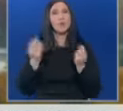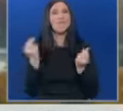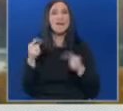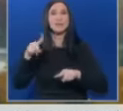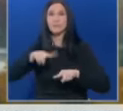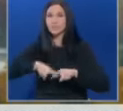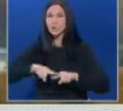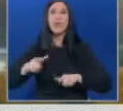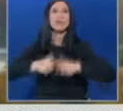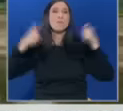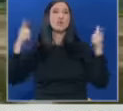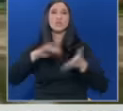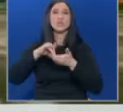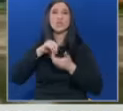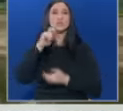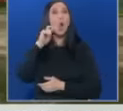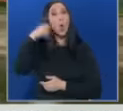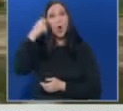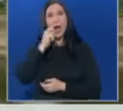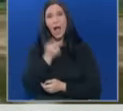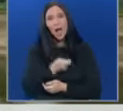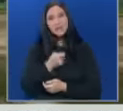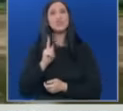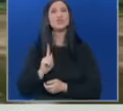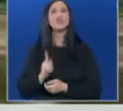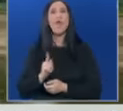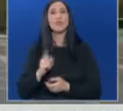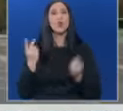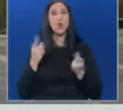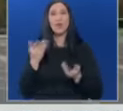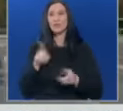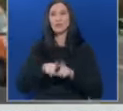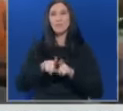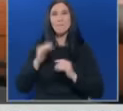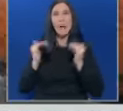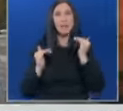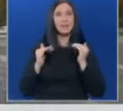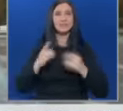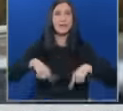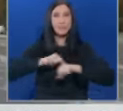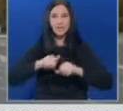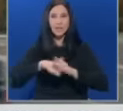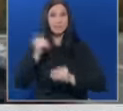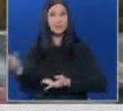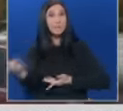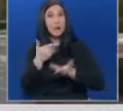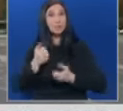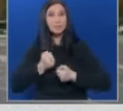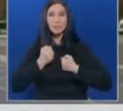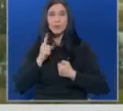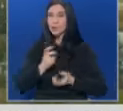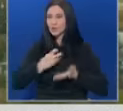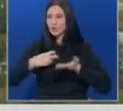правосъдие. Демократичният съюз на унгарците, чиято роля е на балансьор в кабинета, обаче напусна преговорите и заплаши, че може да излезе и